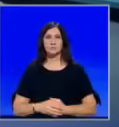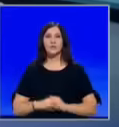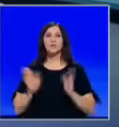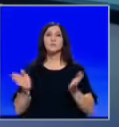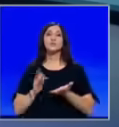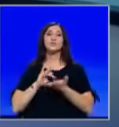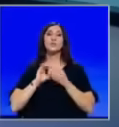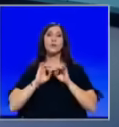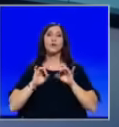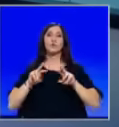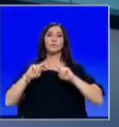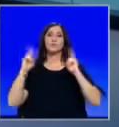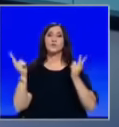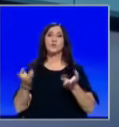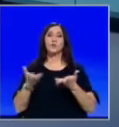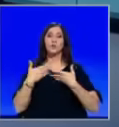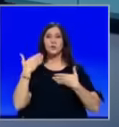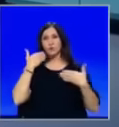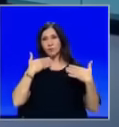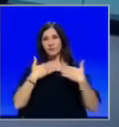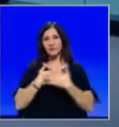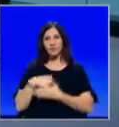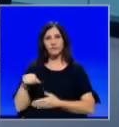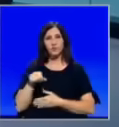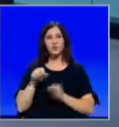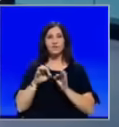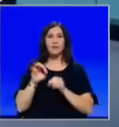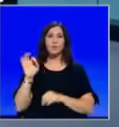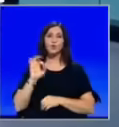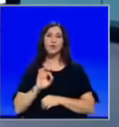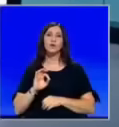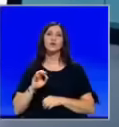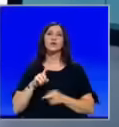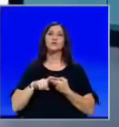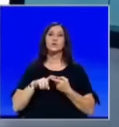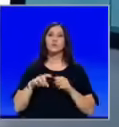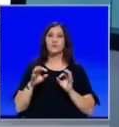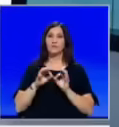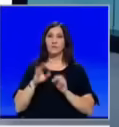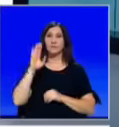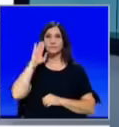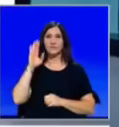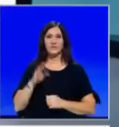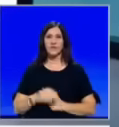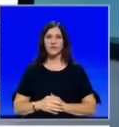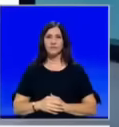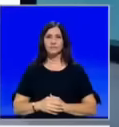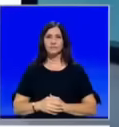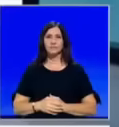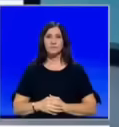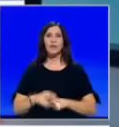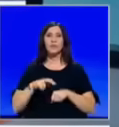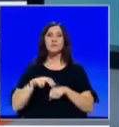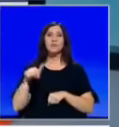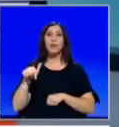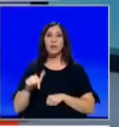Започват централните новини по света и у нас. Добър вечер, аз съм Филип Огнянова. На 26 август, понеделник, здравейте, аз съм Костадин Филипов.